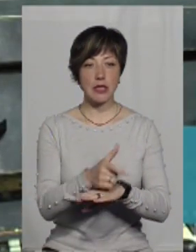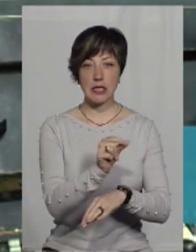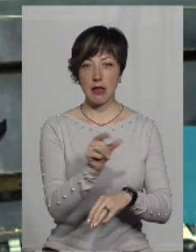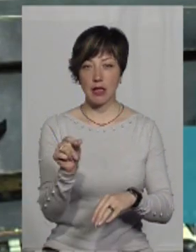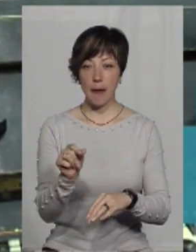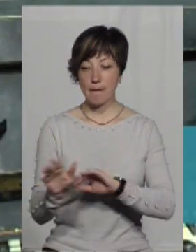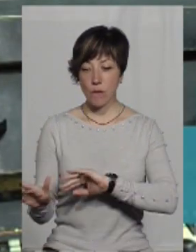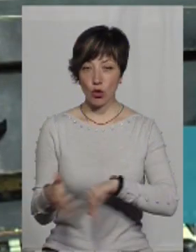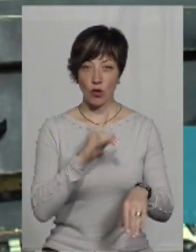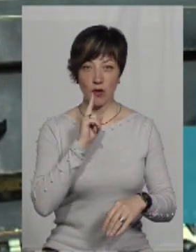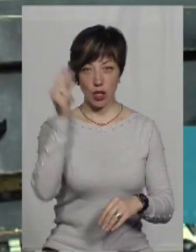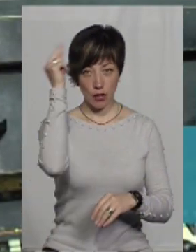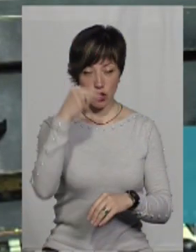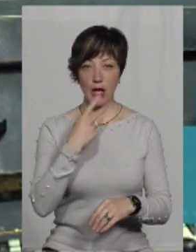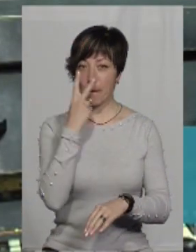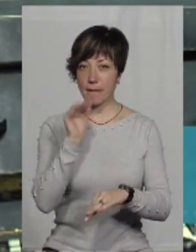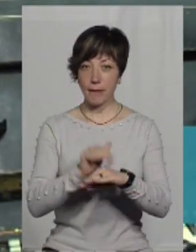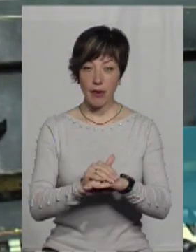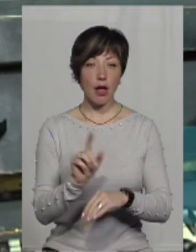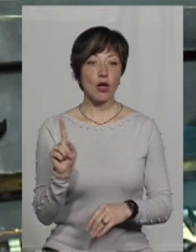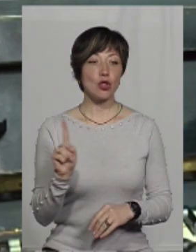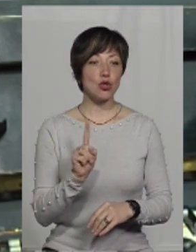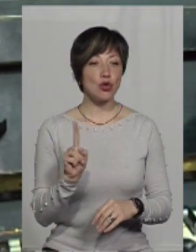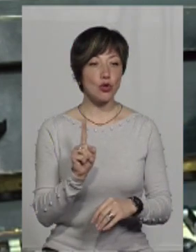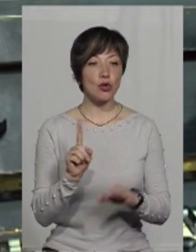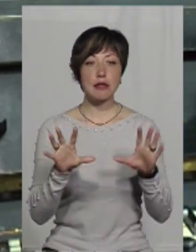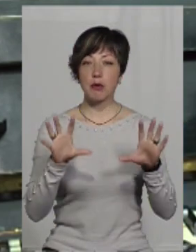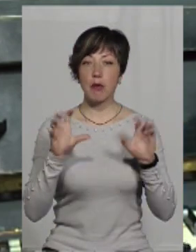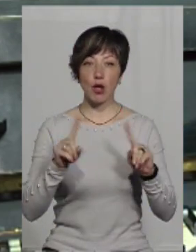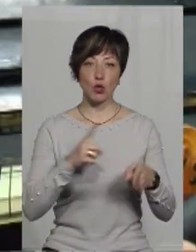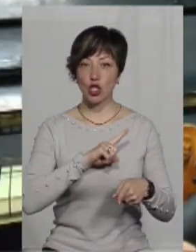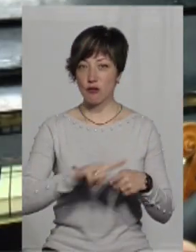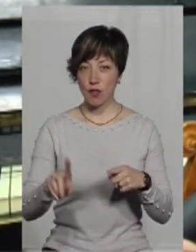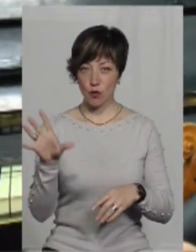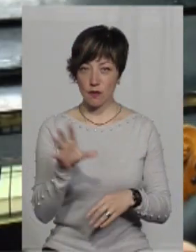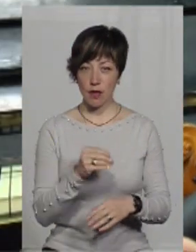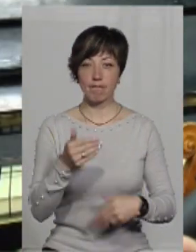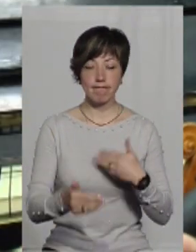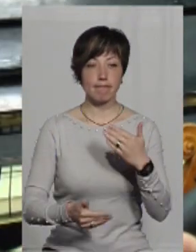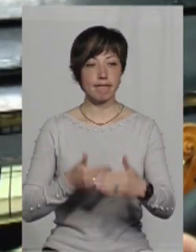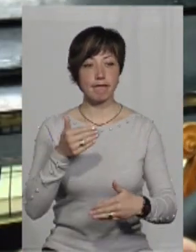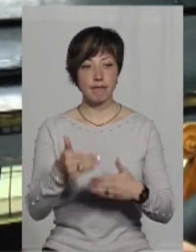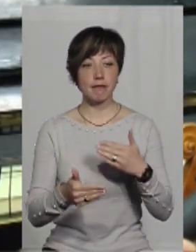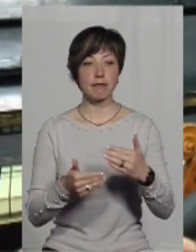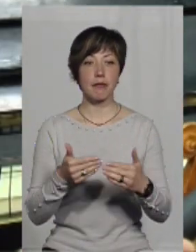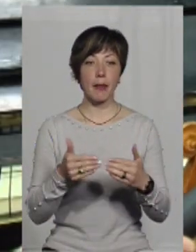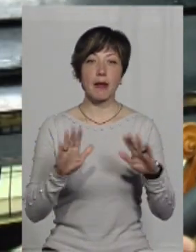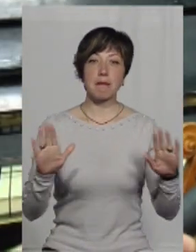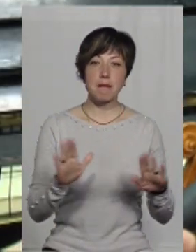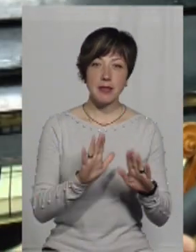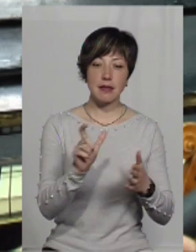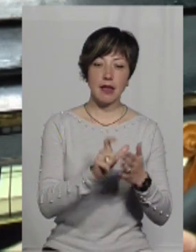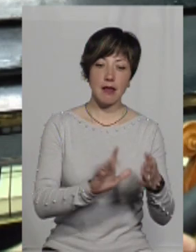Пройшов цей рік навчання, і я замітила, що сприймає вона дуже швидко все. Крок за кроком ми брали пісеньки, на